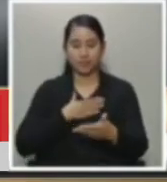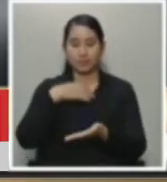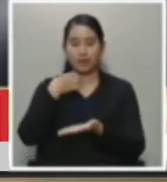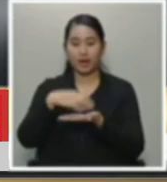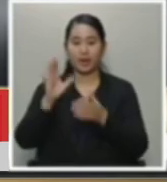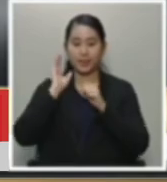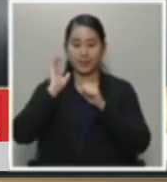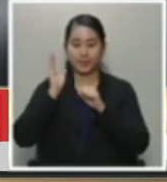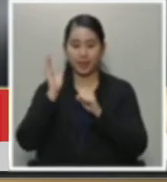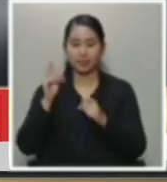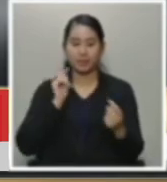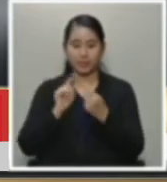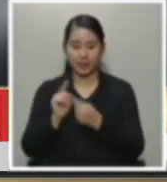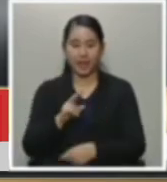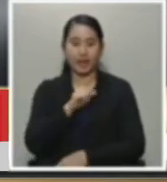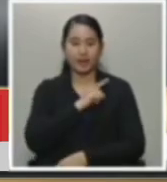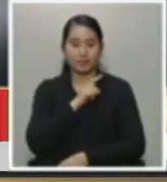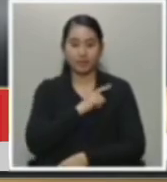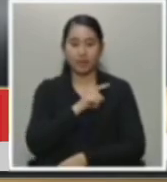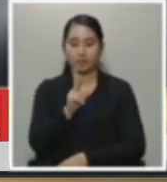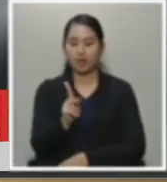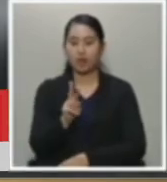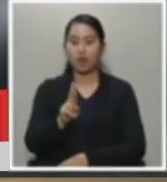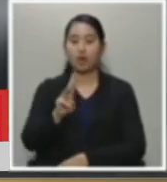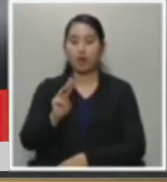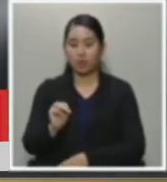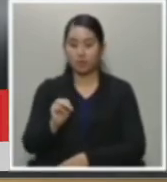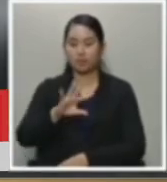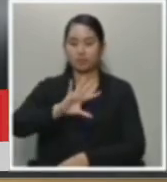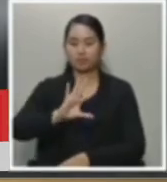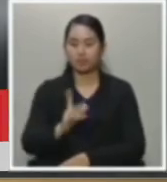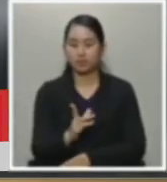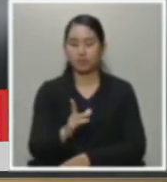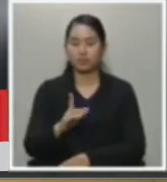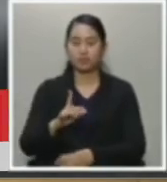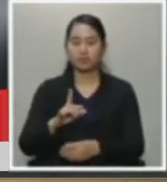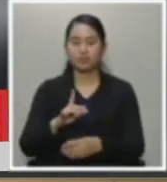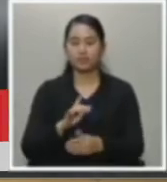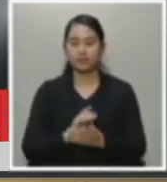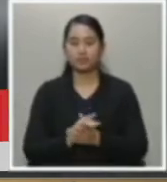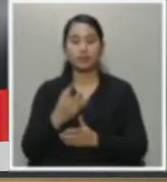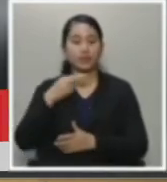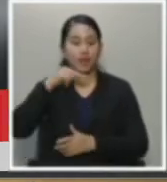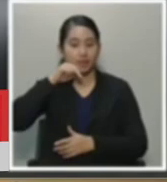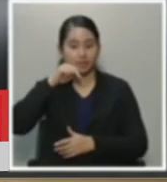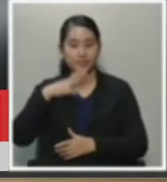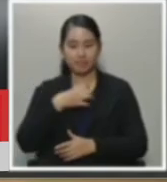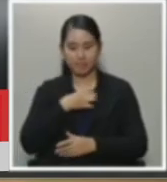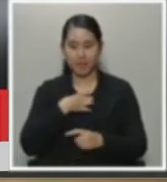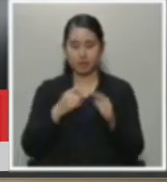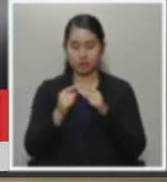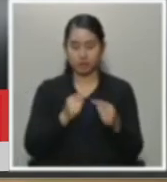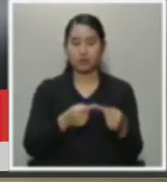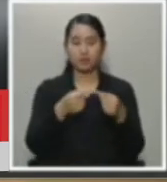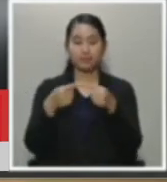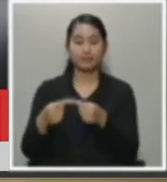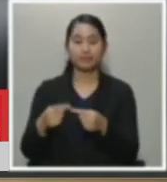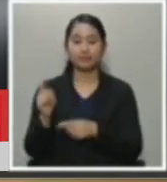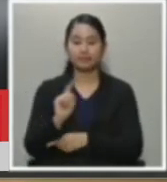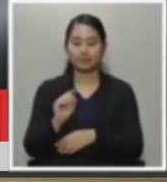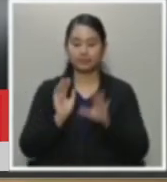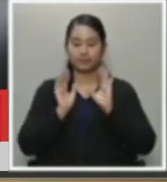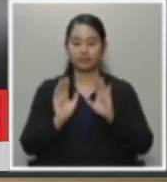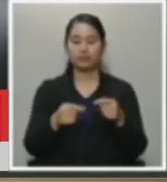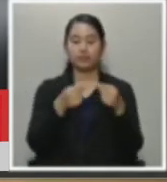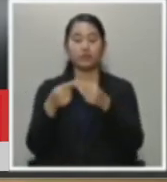รับผิดชอบของกรมชลประทานทั้งสิ้นเพราะฉะนั้นแล้วอยากจะประสานงานท่านประธานผ่าน